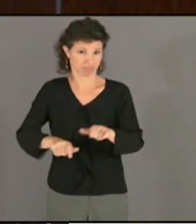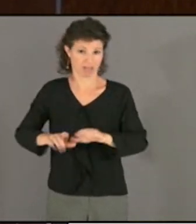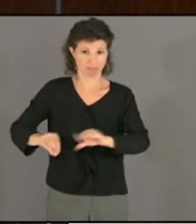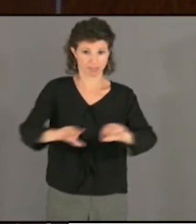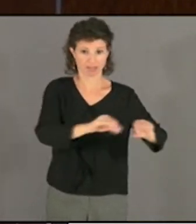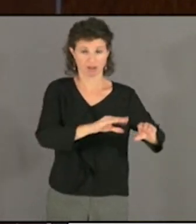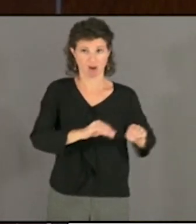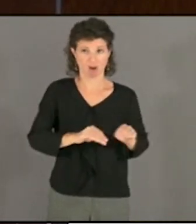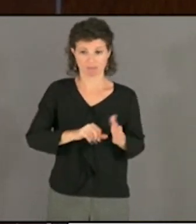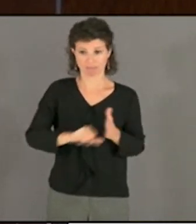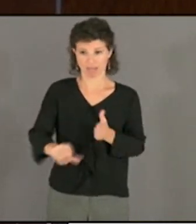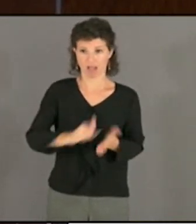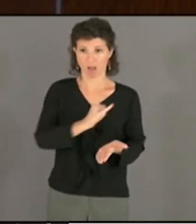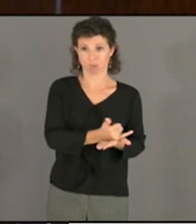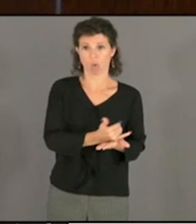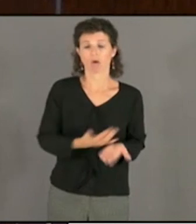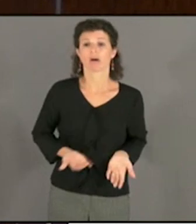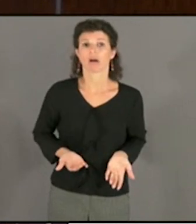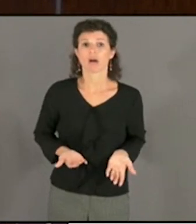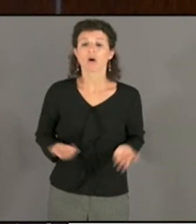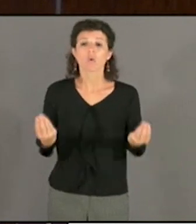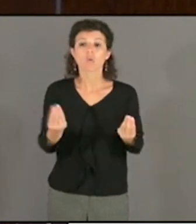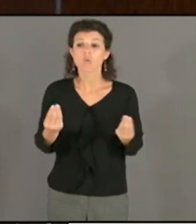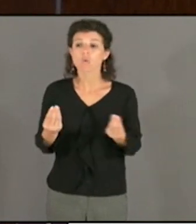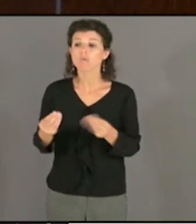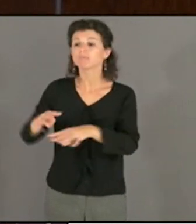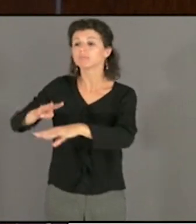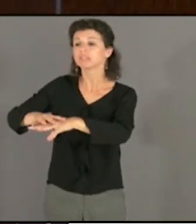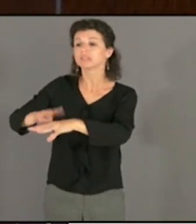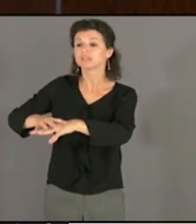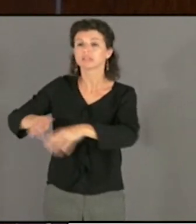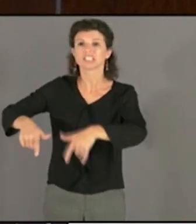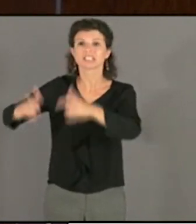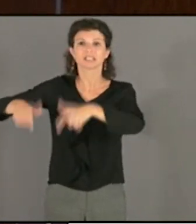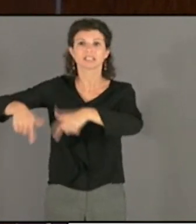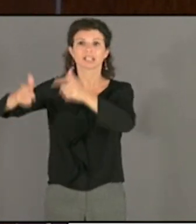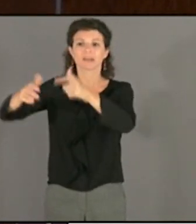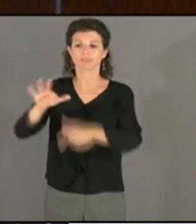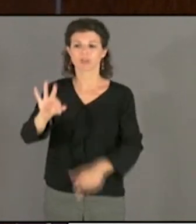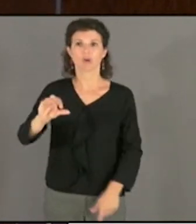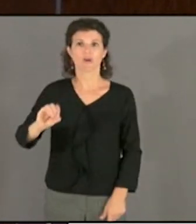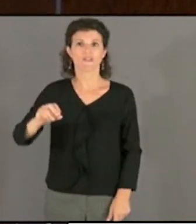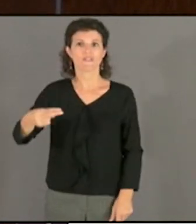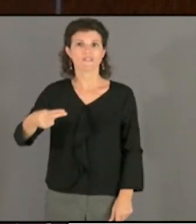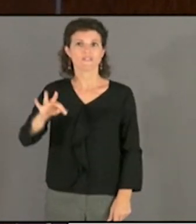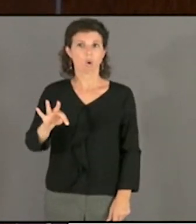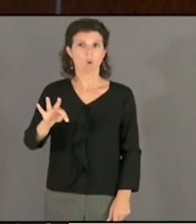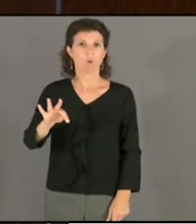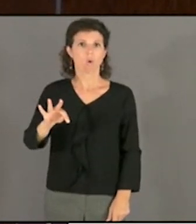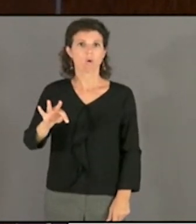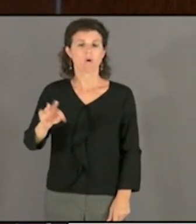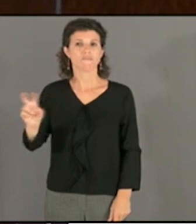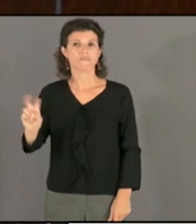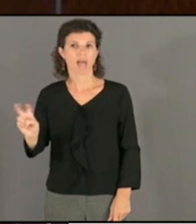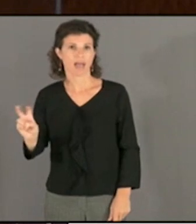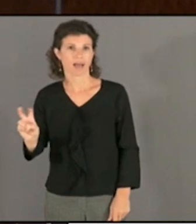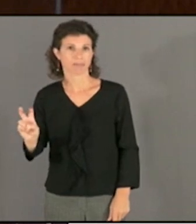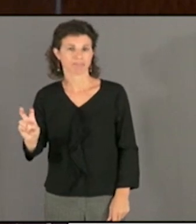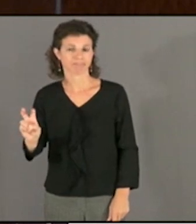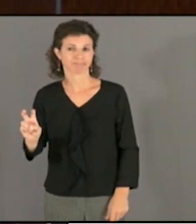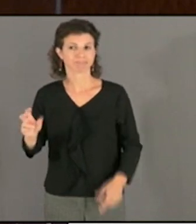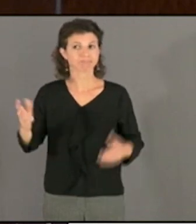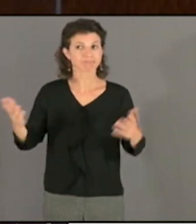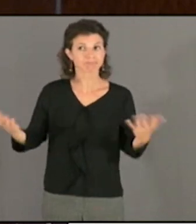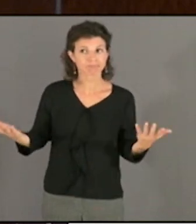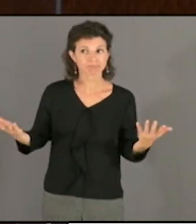de la cité Fond-Vert. Donc je voulais savoir si la mairie de Marseille confirmait ce que la préfecture